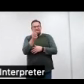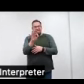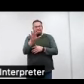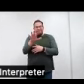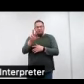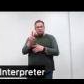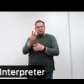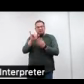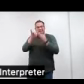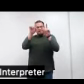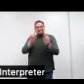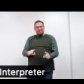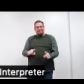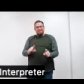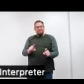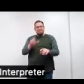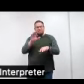1952. في هذه الصورة هي في سنة